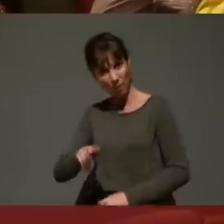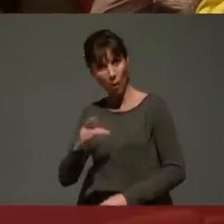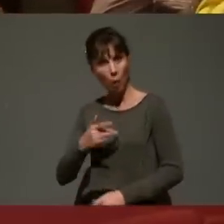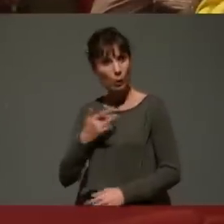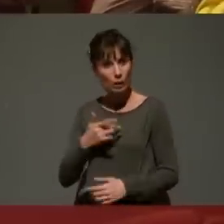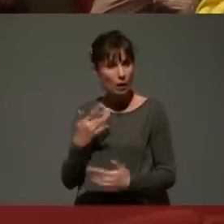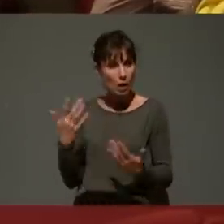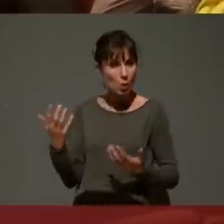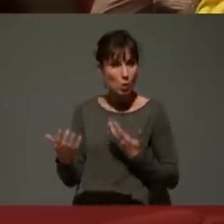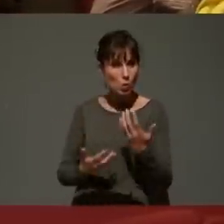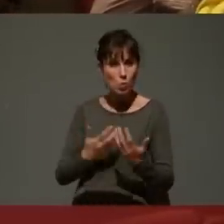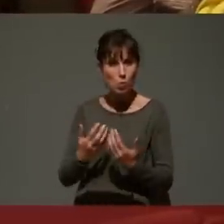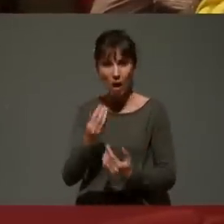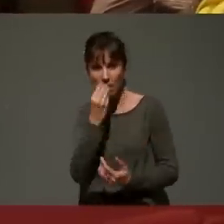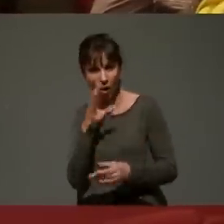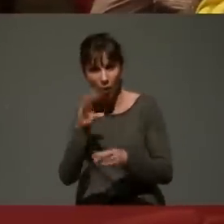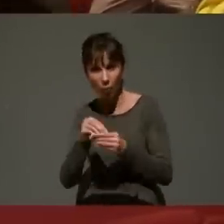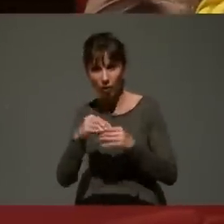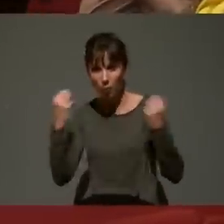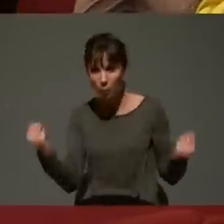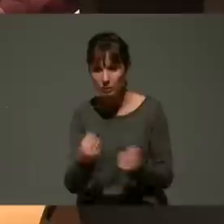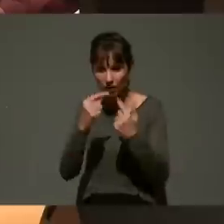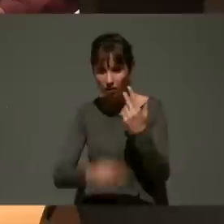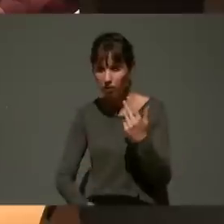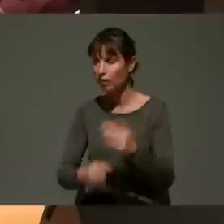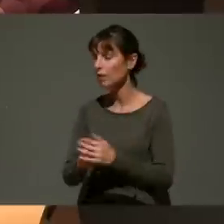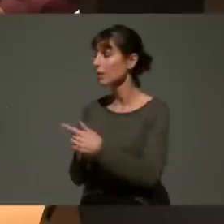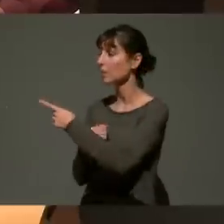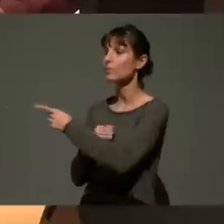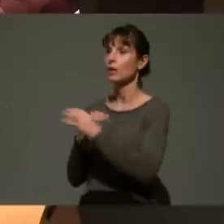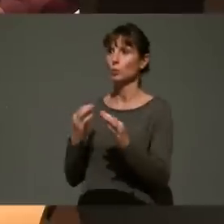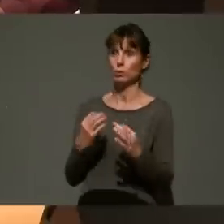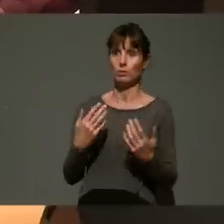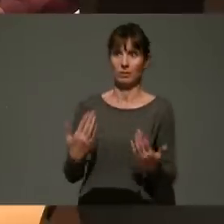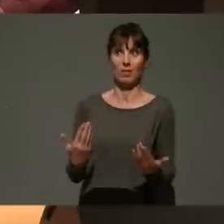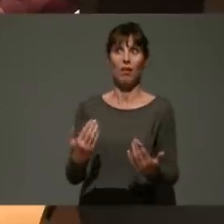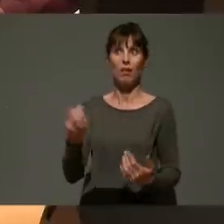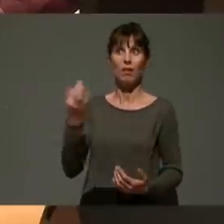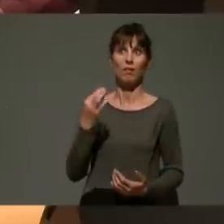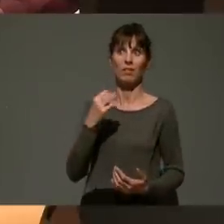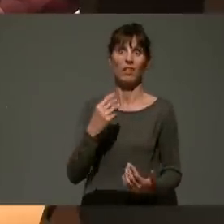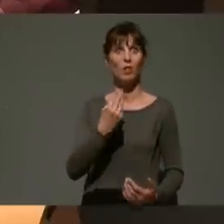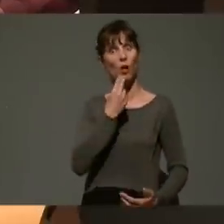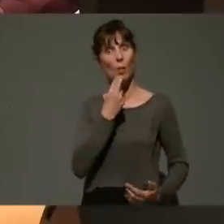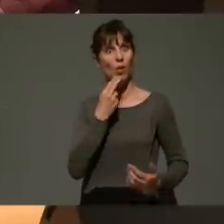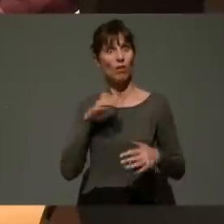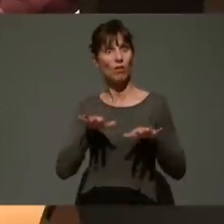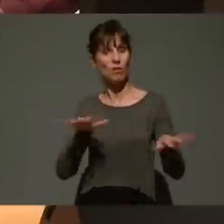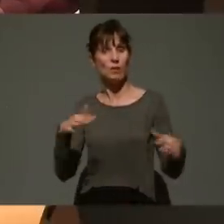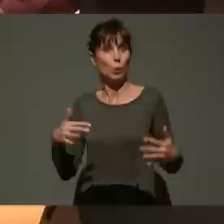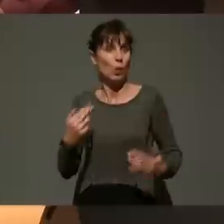pensez de ces aliments, entre autres ? Ben, vous avez bien parlé de la tendance du moment. Il y a beaucoup